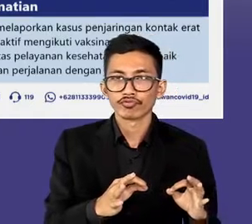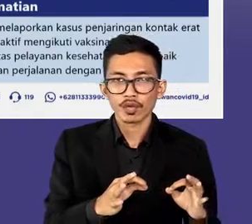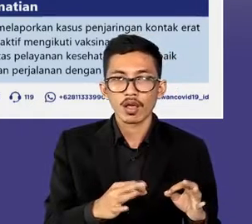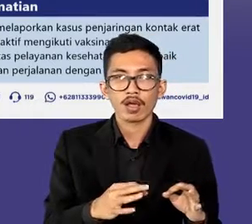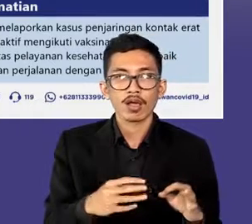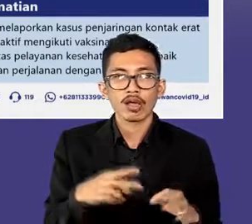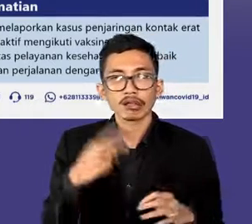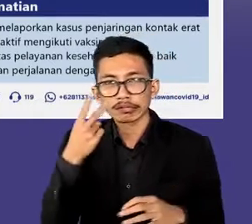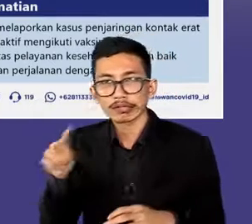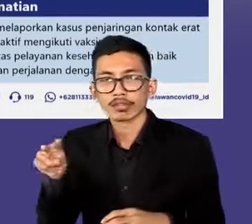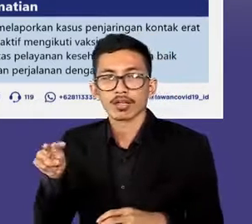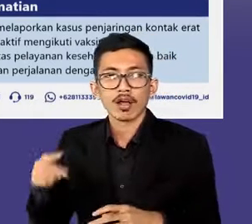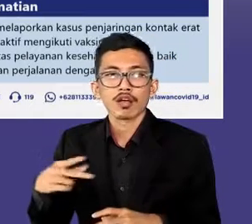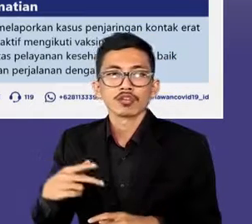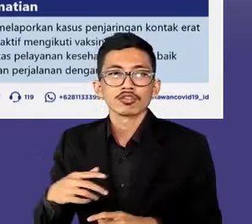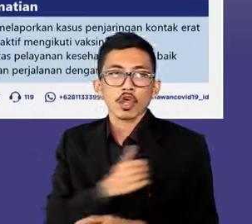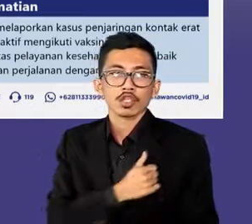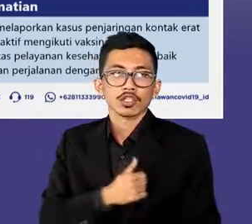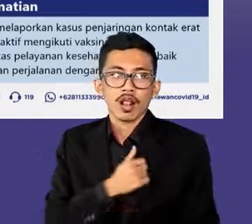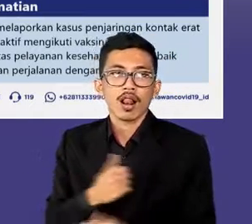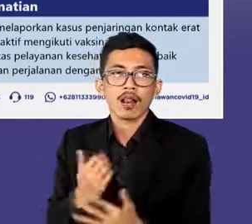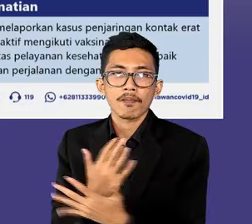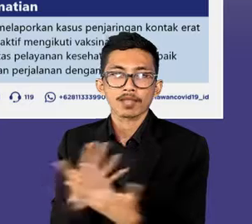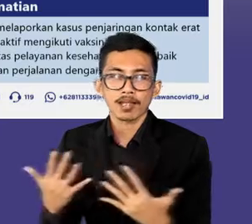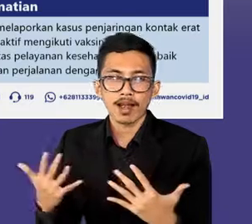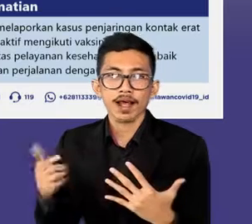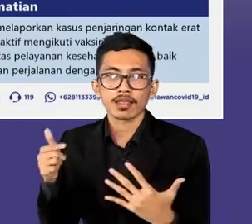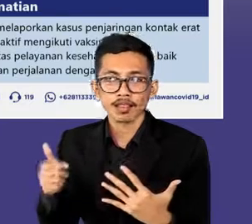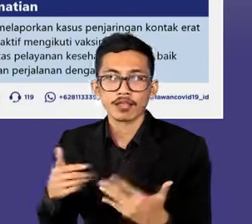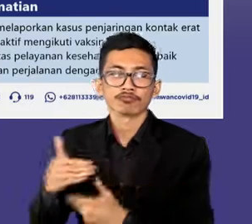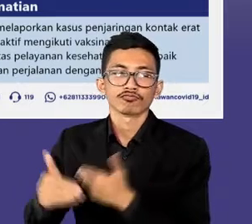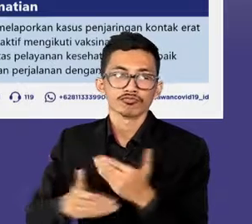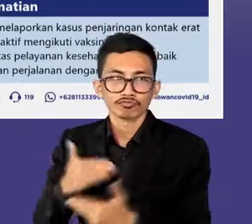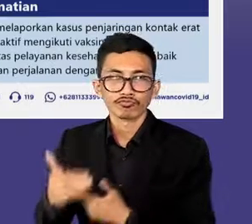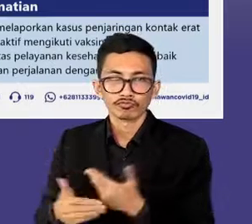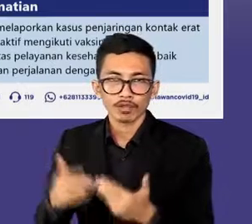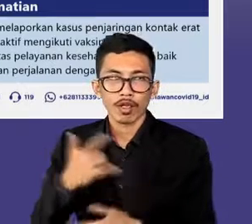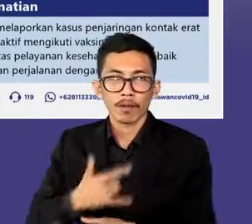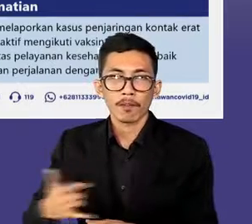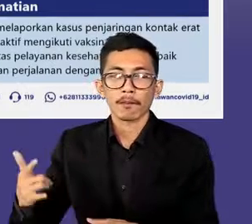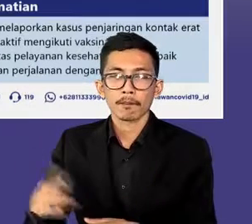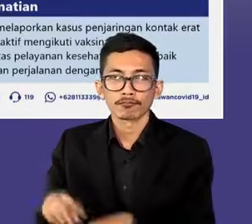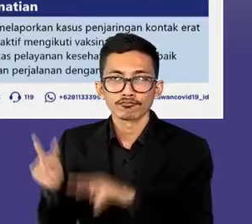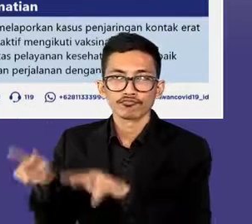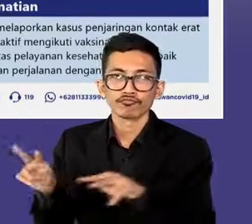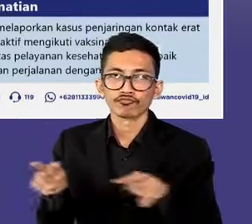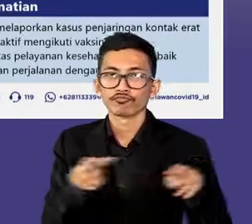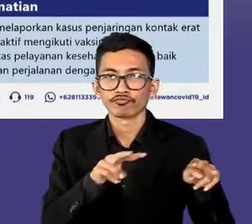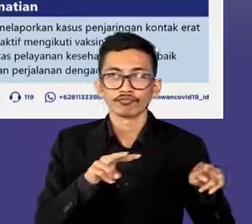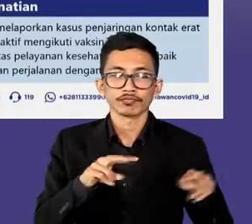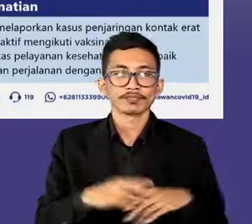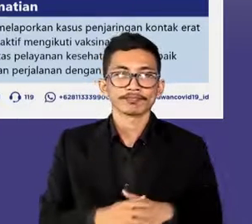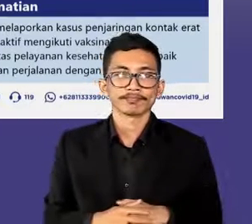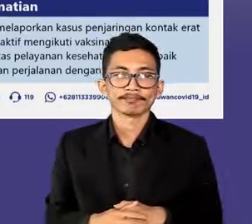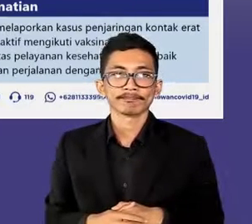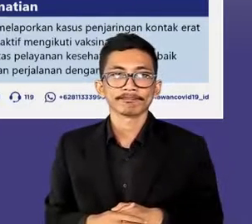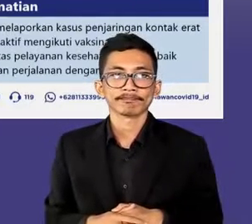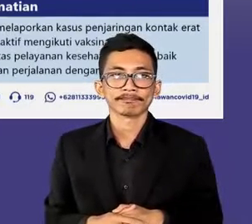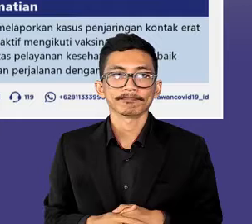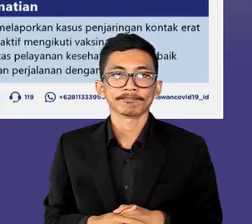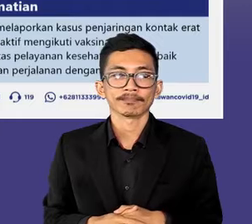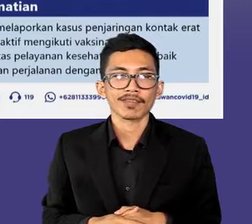sosial kemasyarakatan untuk dapat beroperasi secara terkendali melalui berbagai pertimbangan termasuk melihat